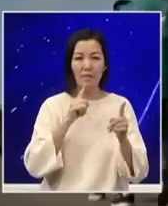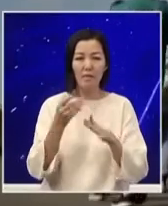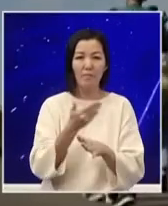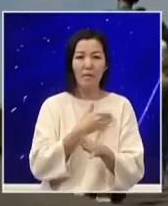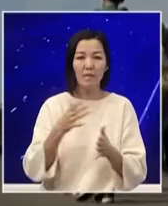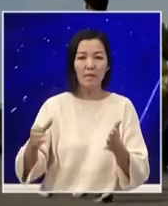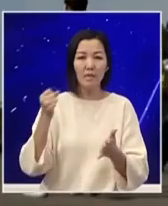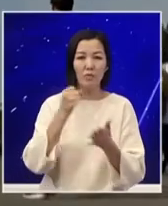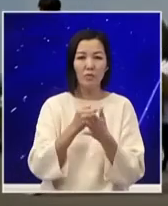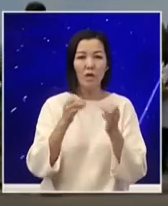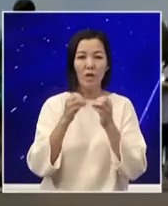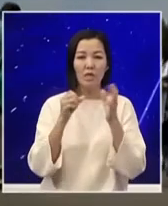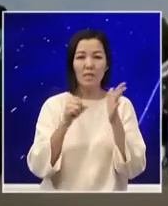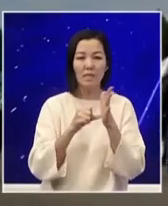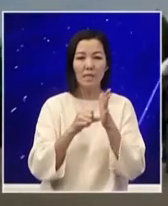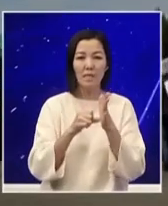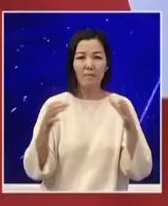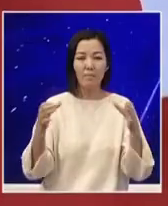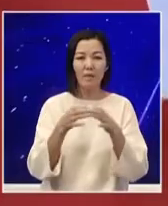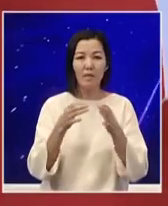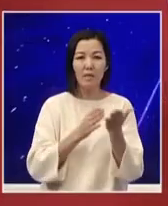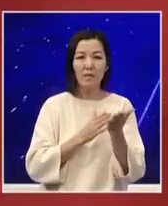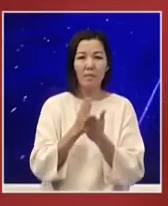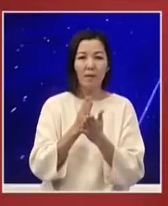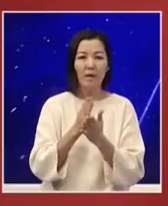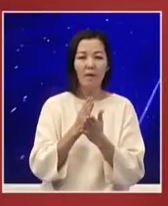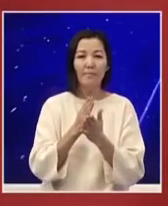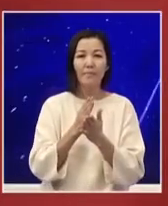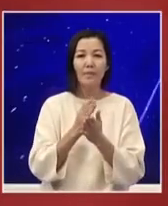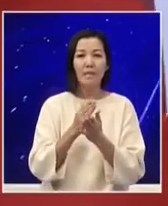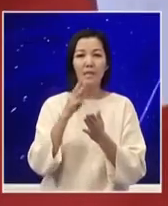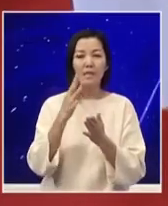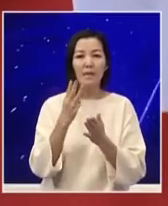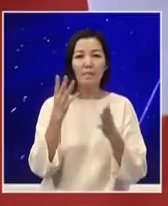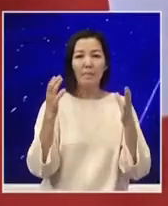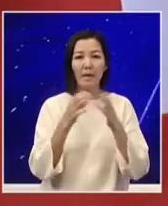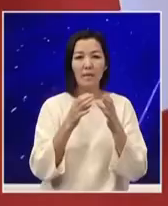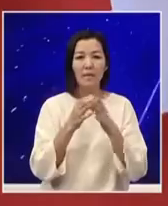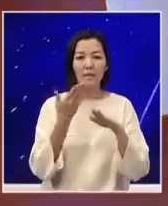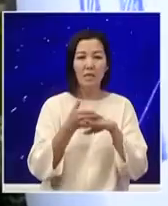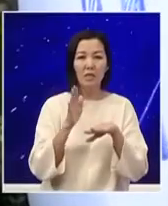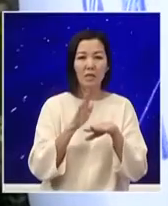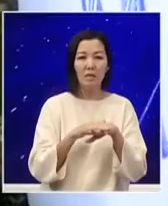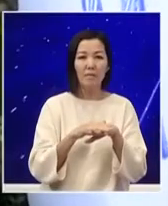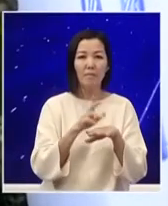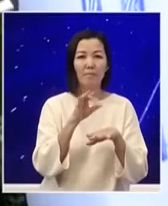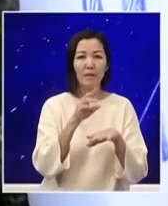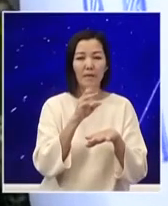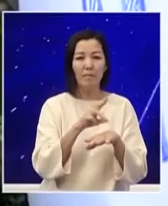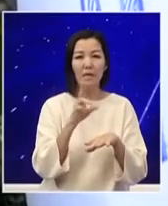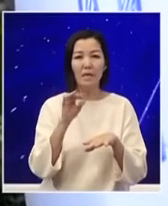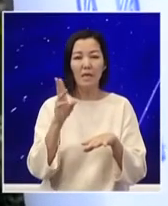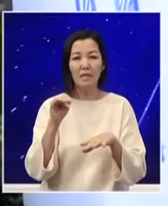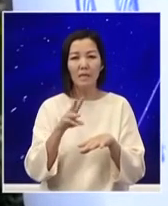претендуют кандидаты от 16 политических партий. По мнению аналитиков, три партии тяжеловеса – Биримдык Кыргызстан